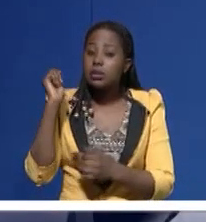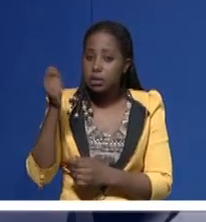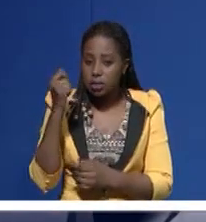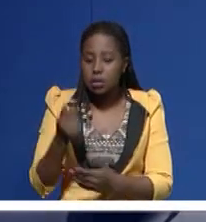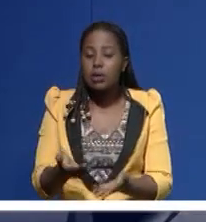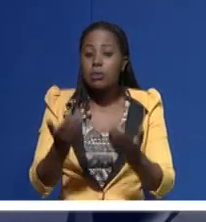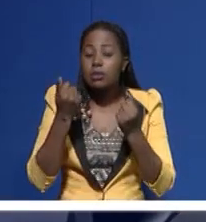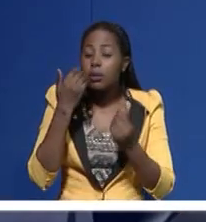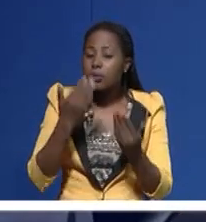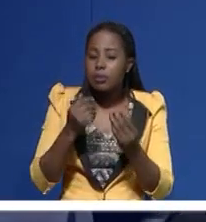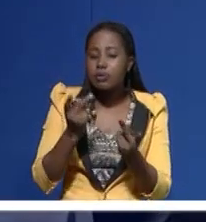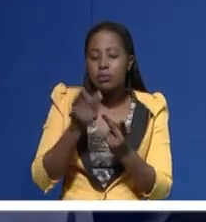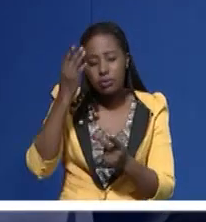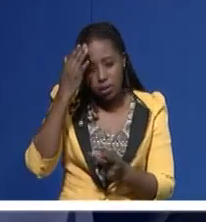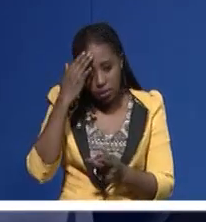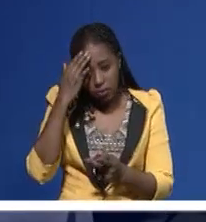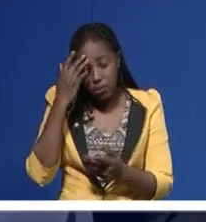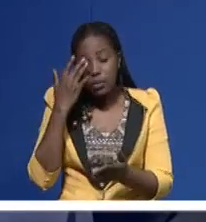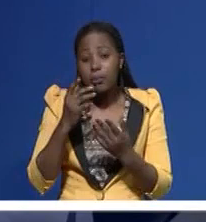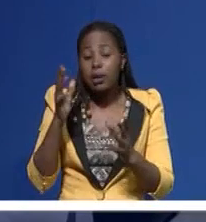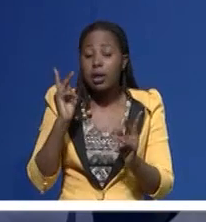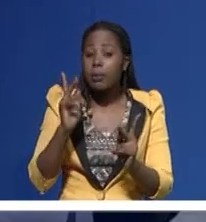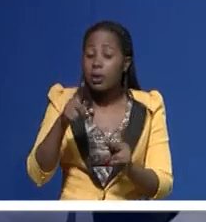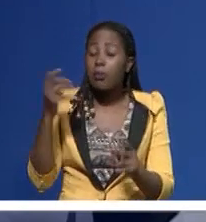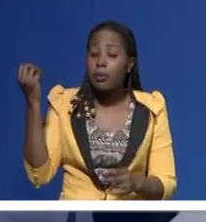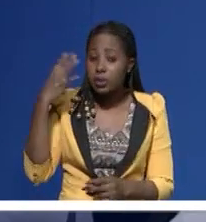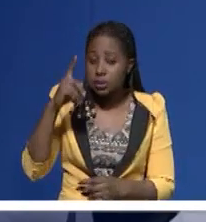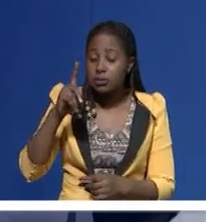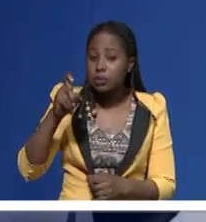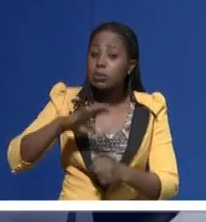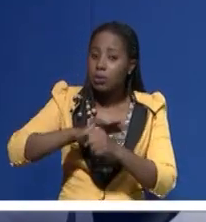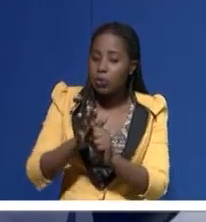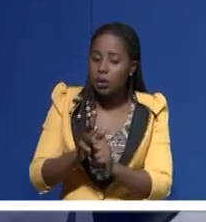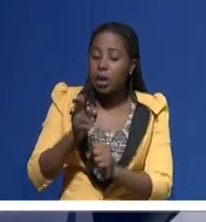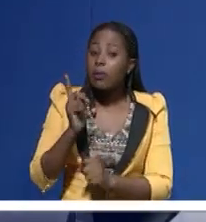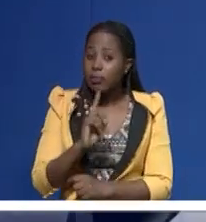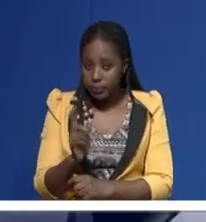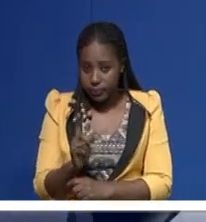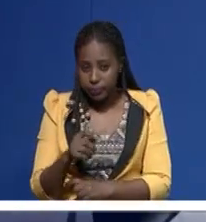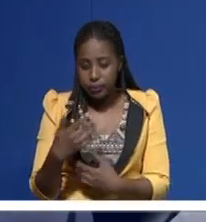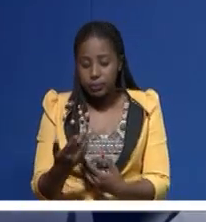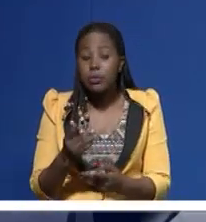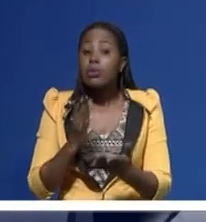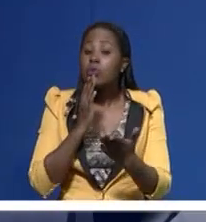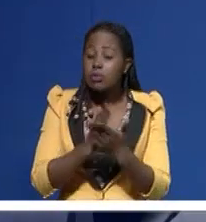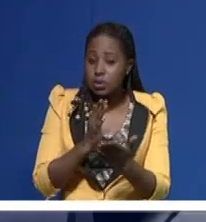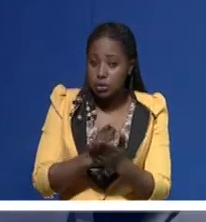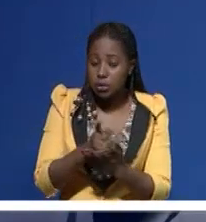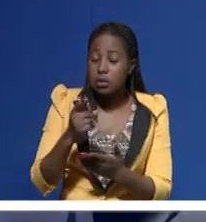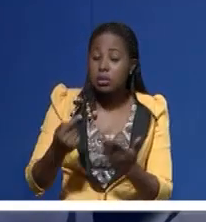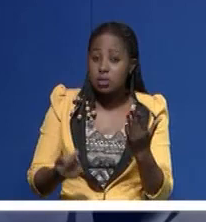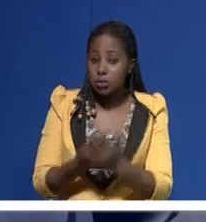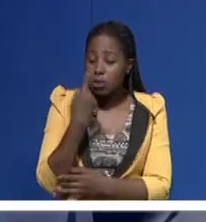kwa ajili ya kuwapima na kujua ikiwa labda wana maambukizi ya virusi vya korona au la. Kwa hivyo kuthibitishwa kwa kisa hiki cha